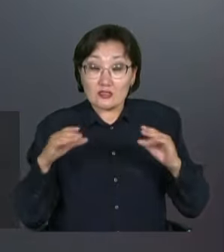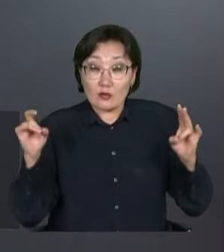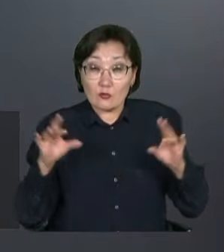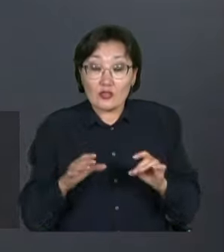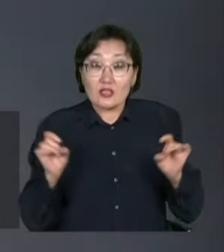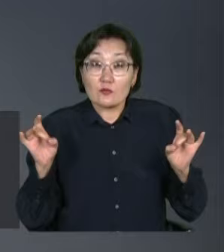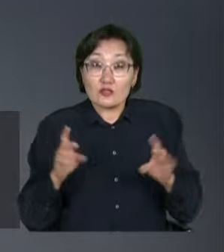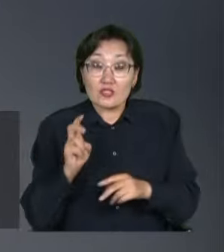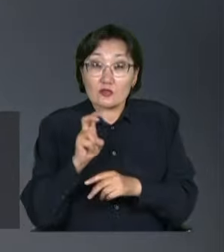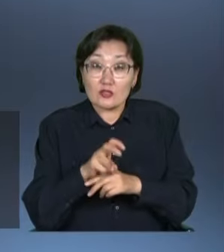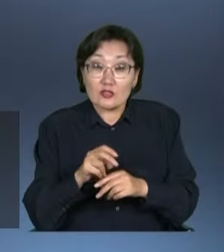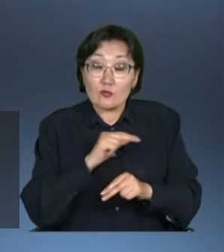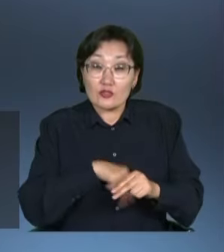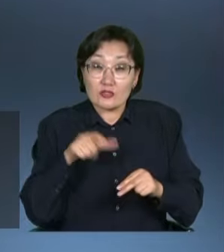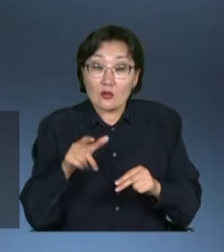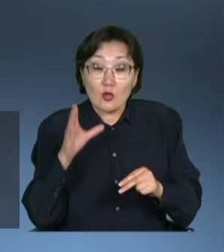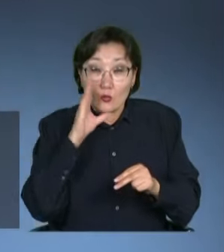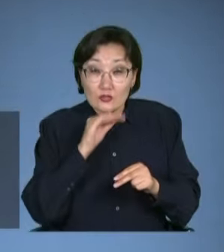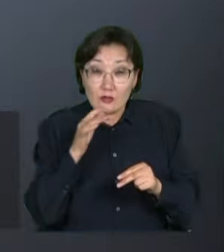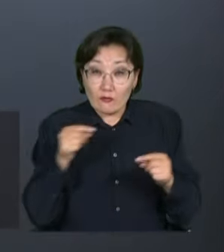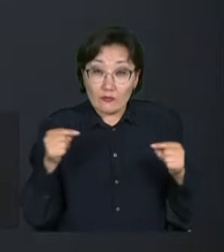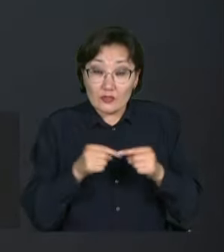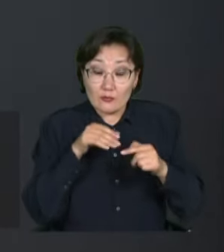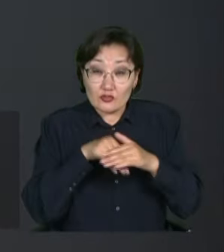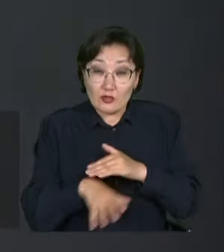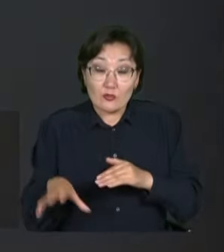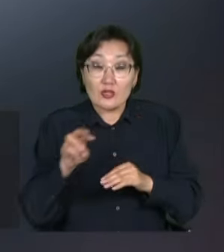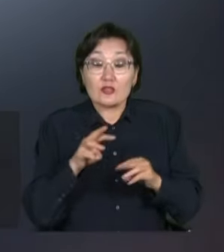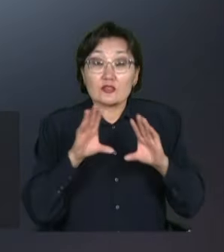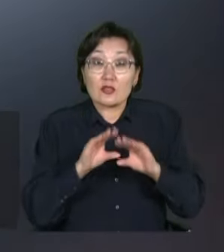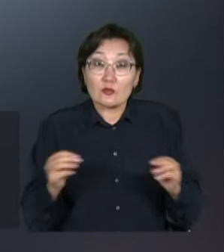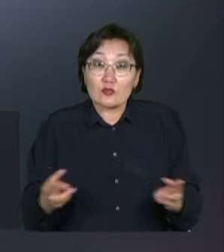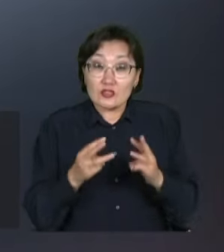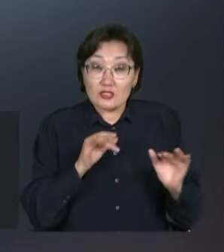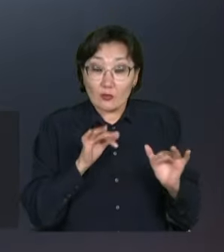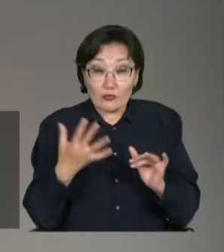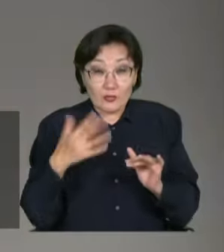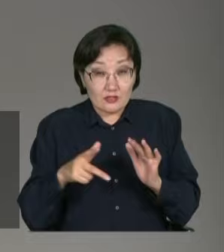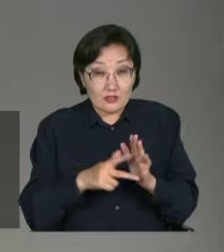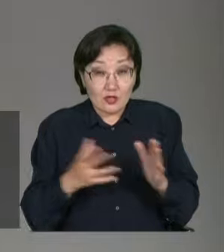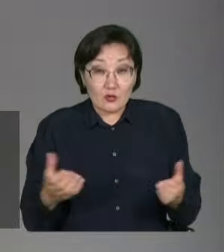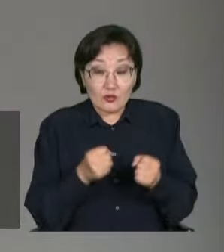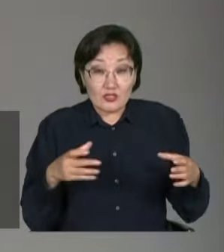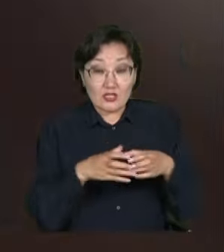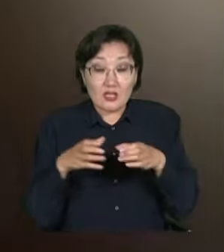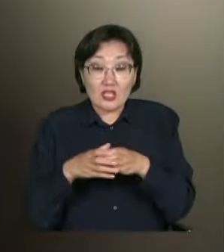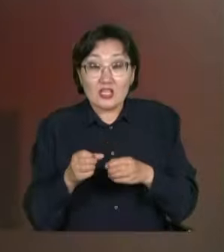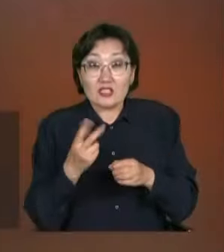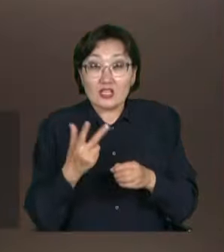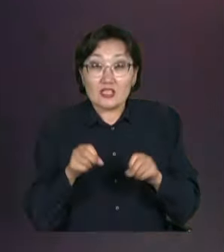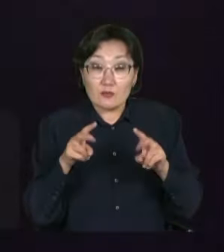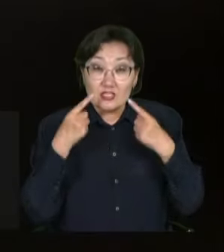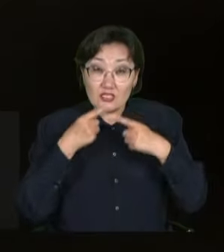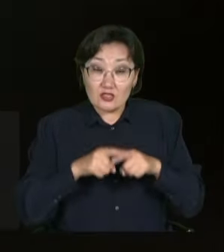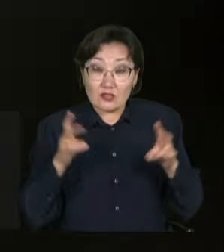Посетители и сотрудники заведения успели вовремя эвакуироваться. Всего в тушении огня задействовали 58 спасателей и 13 единиц